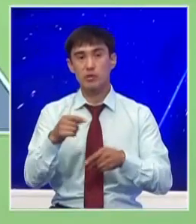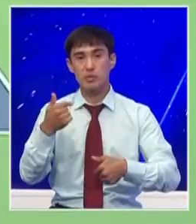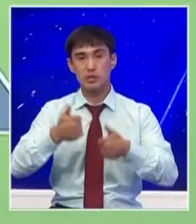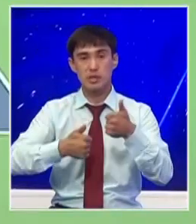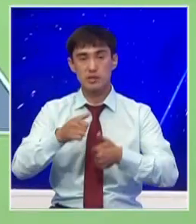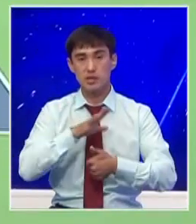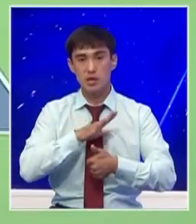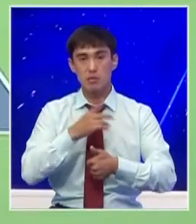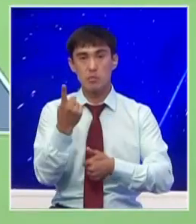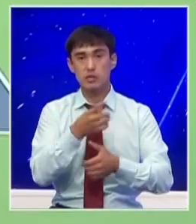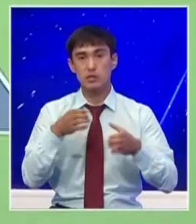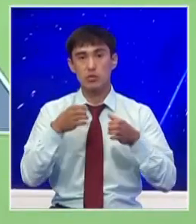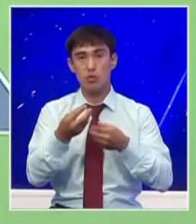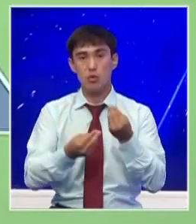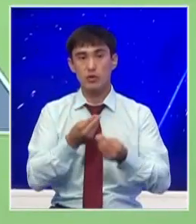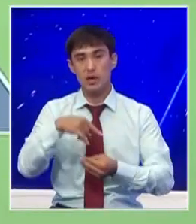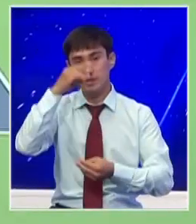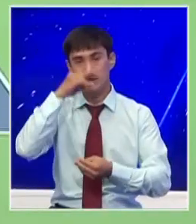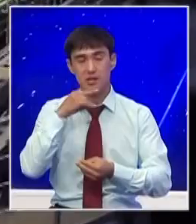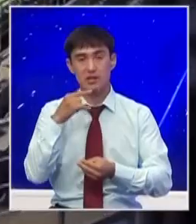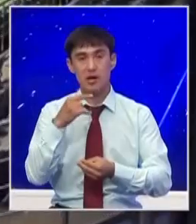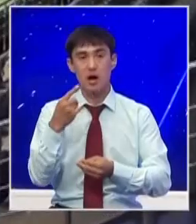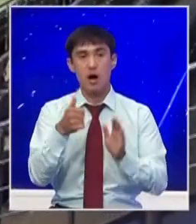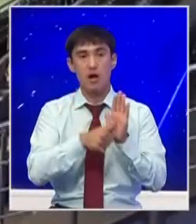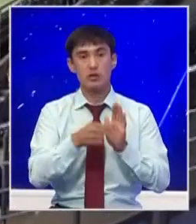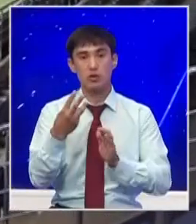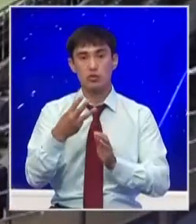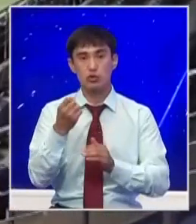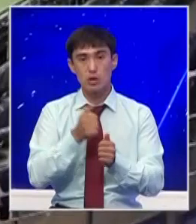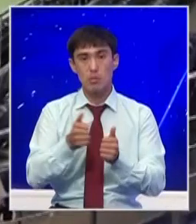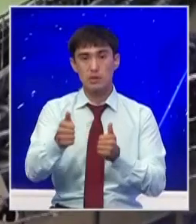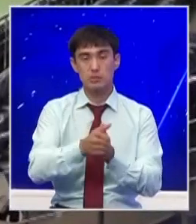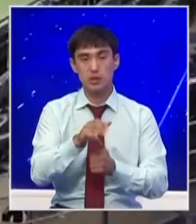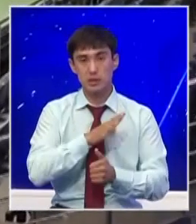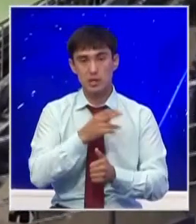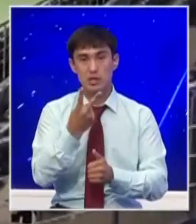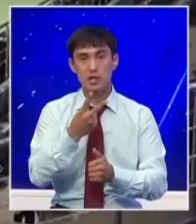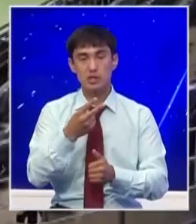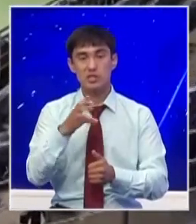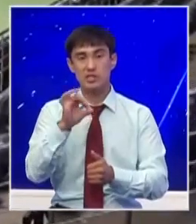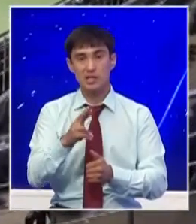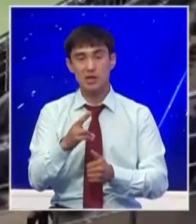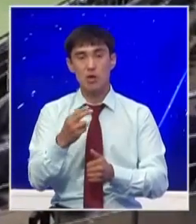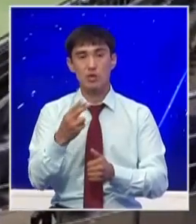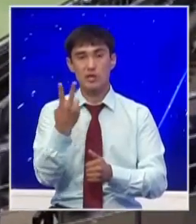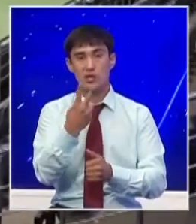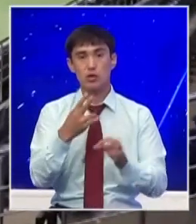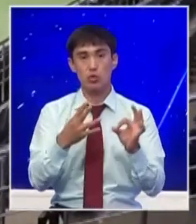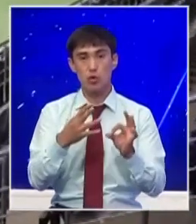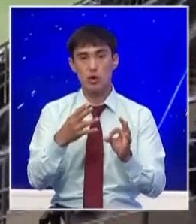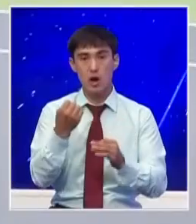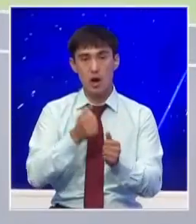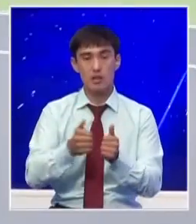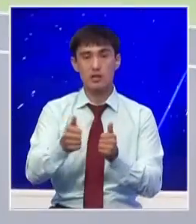шықты. Бірінші партияда қазақстандық эквадорлық дуэт 6-3 есебімен басымдылық танытты. Екінші сетте де олар 2-0 есебімен